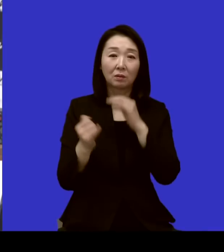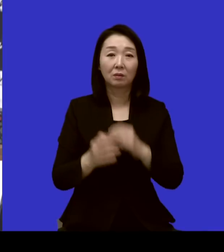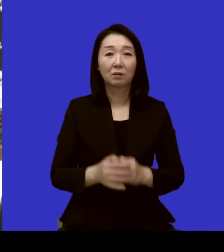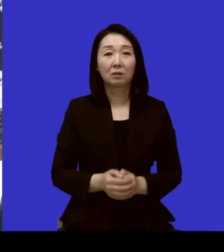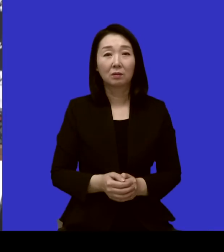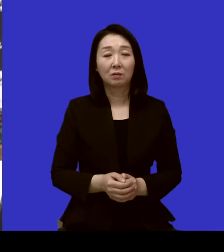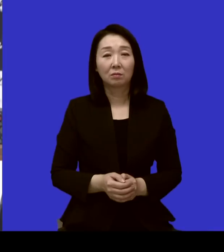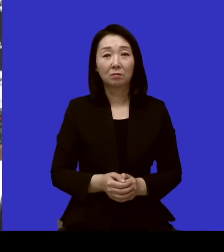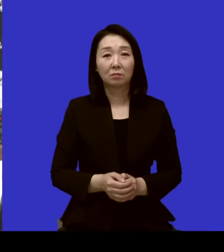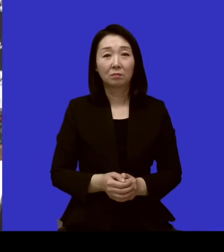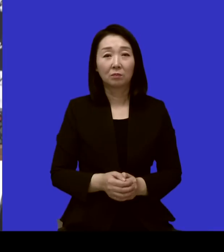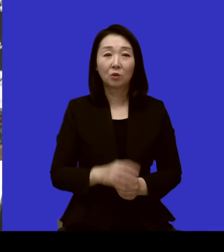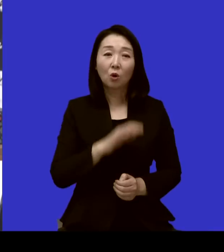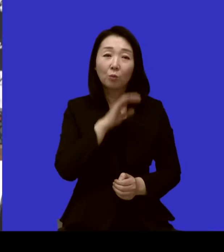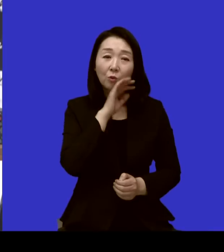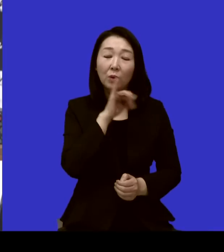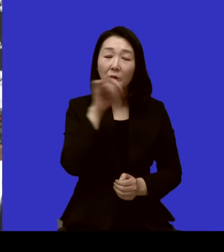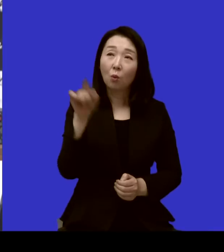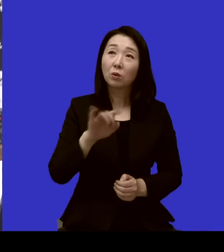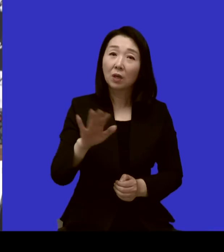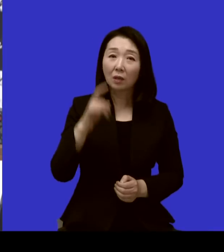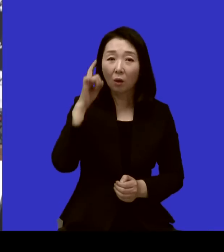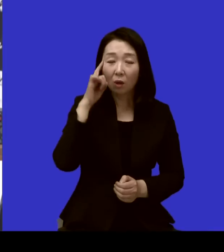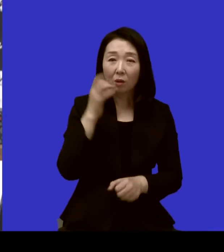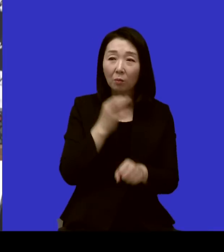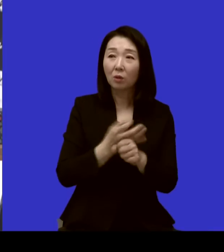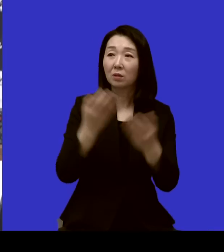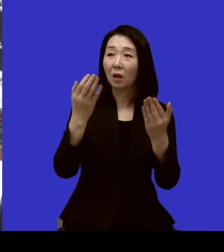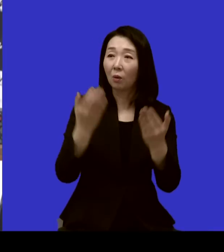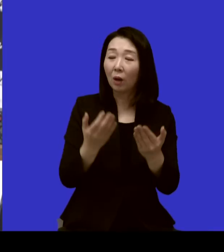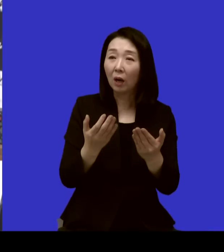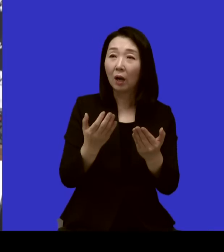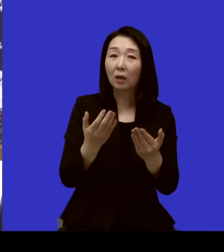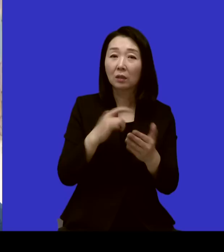그 투명스러움 안에 왜 안 와요? 뭐 사와요 이런 건 안에